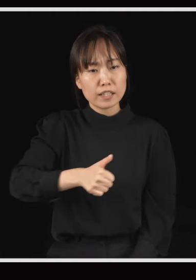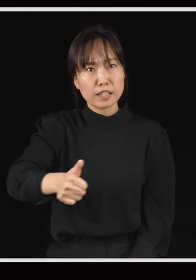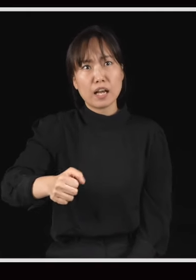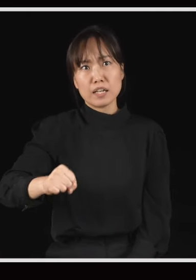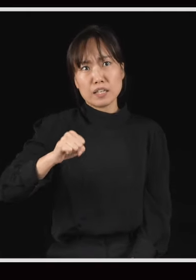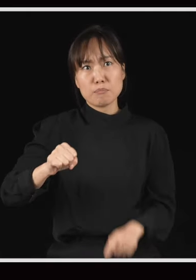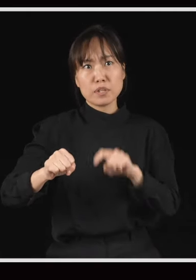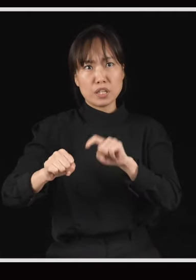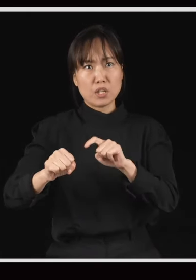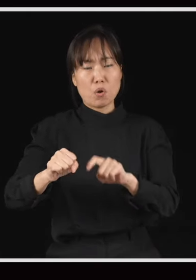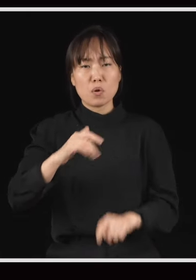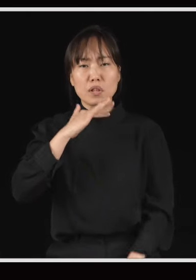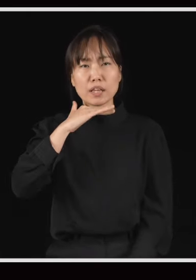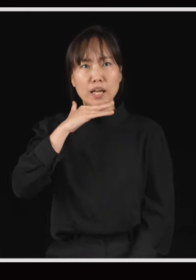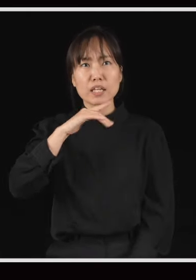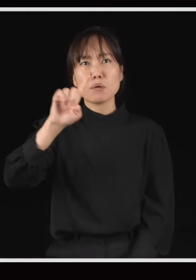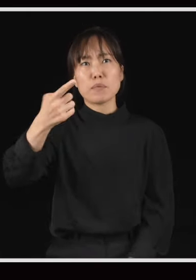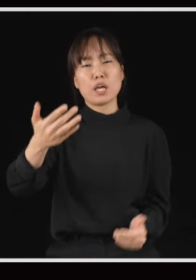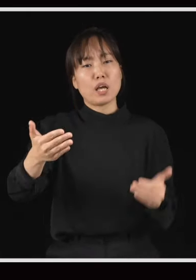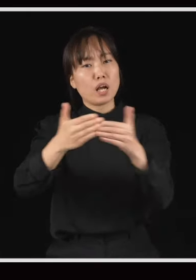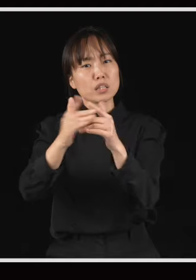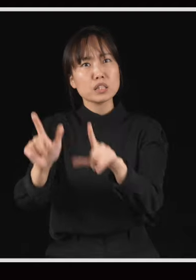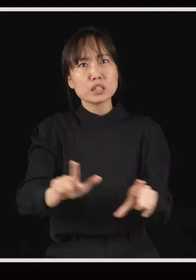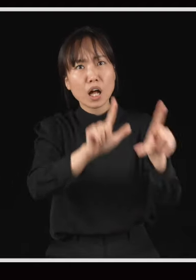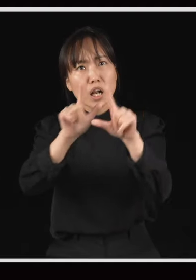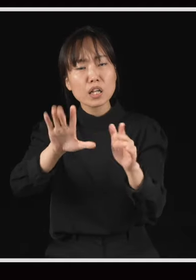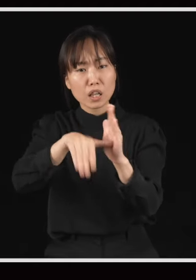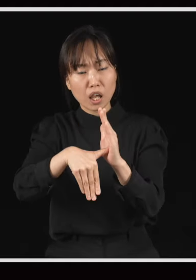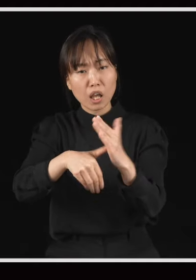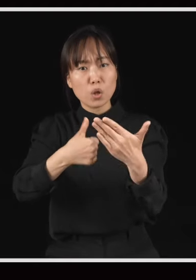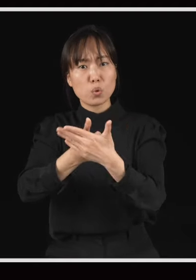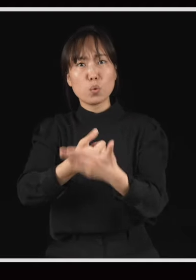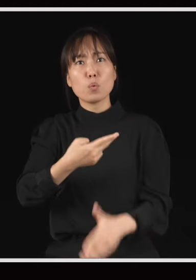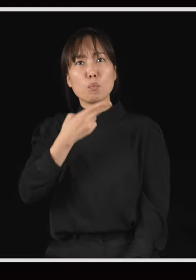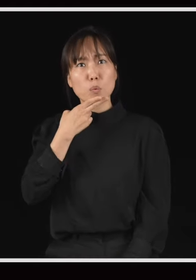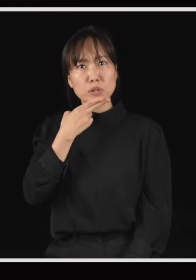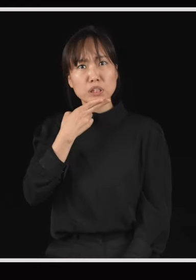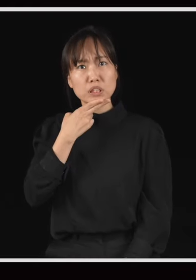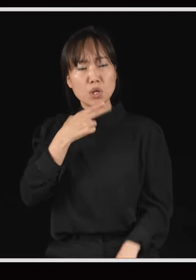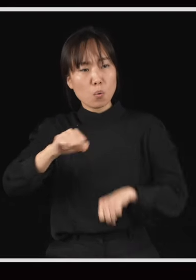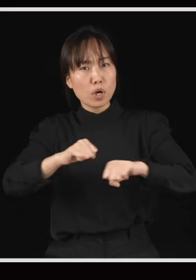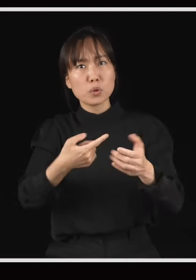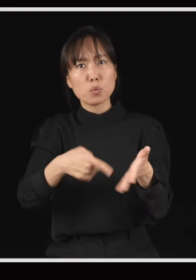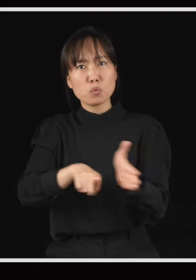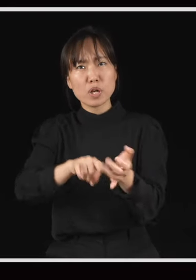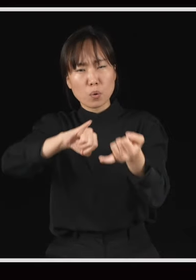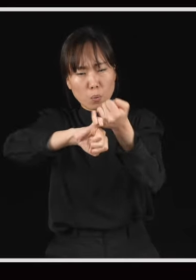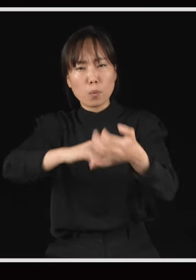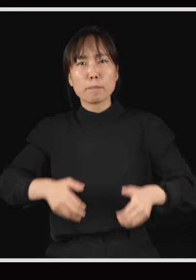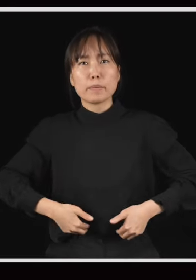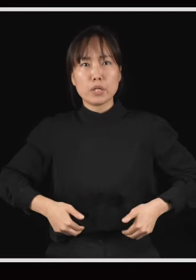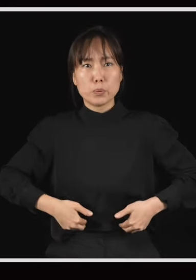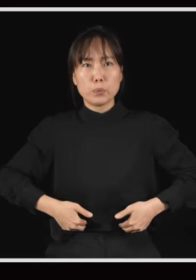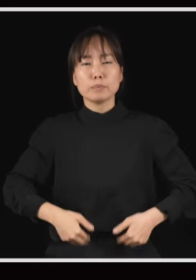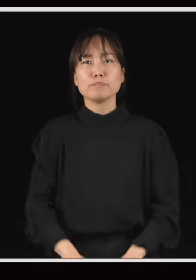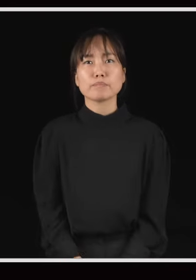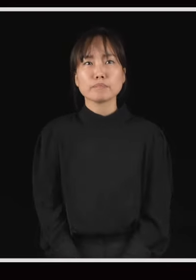이동성은 100세까지 좋든 싫든 사시게 되셨을 때 독립적으로 스스로의 삶을 영위하기 위해서 가장 중요한 도메인입니다.